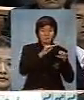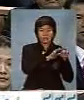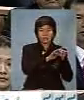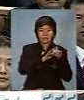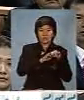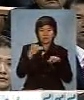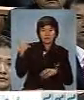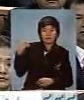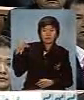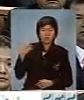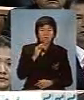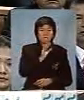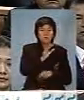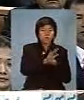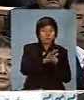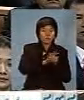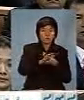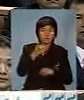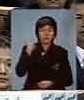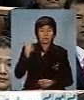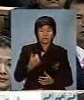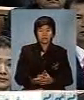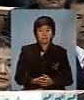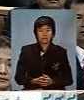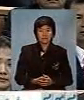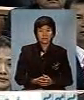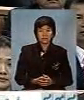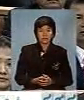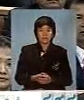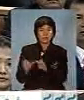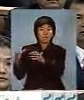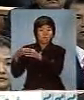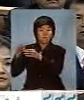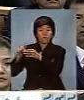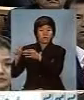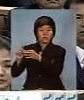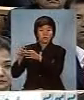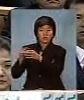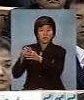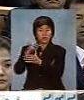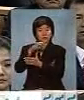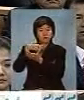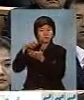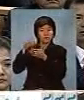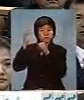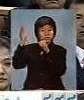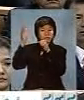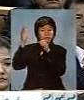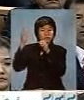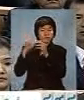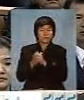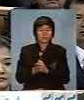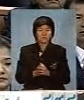ประท้วงแต่พองามเท่าที่จำเป็นอีกฝ่ายคงรับฟังคำพูดของผู้อาวุโสทางการเมืองว่